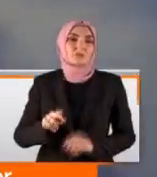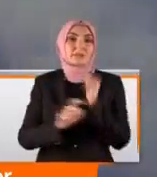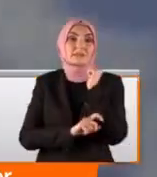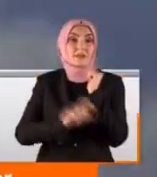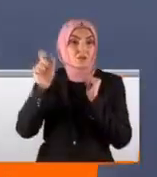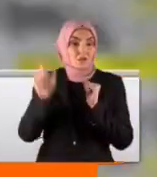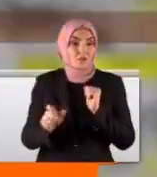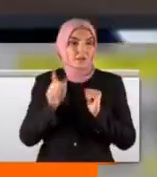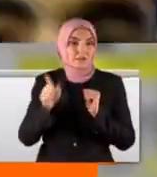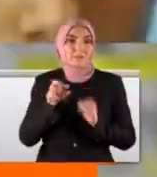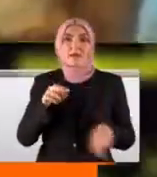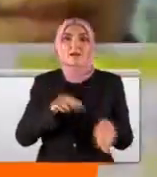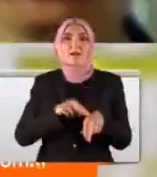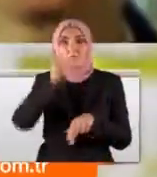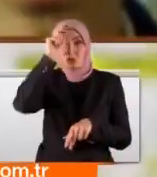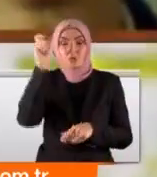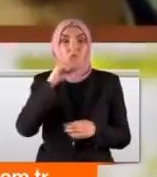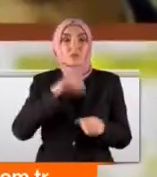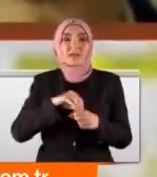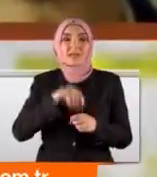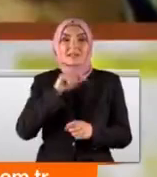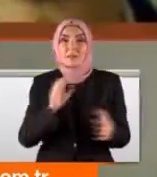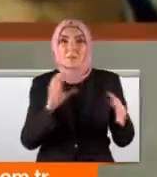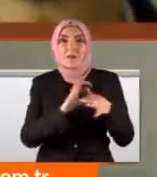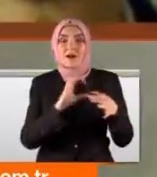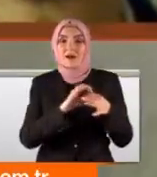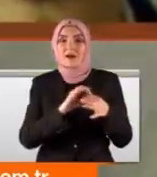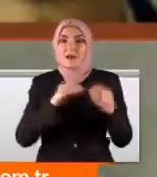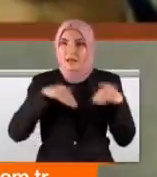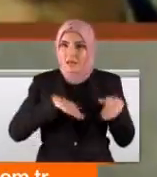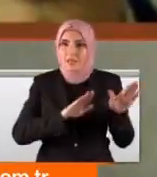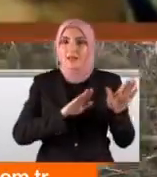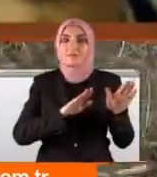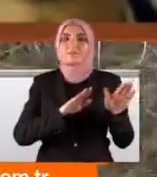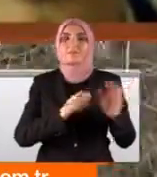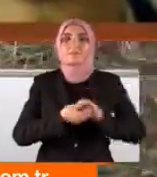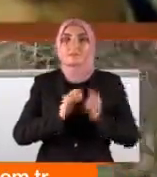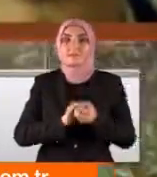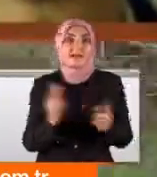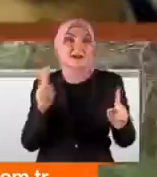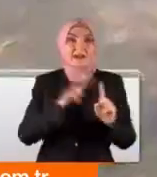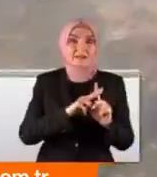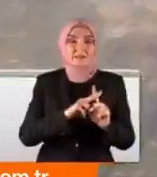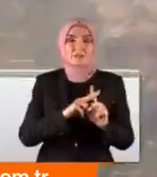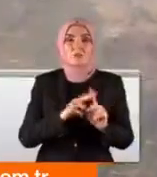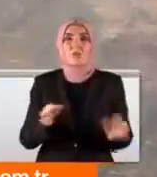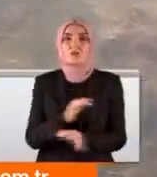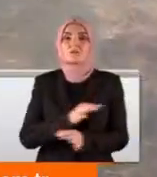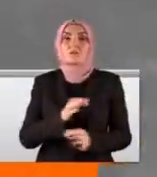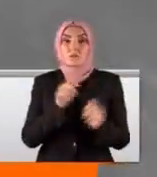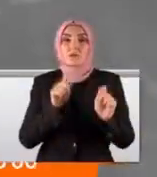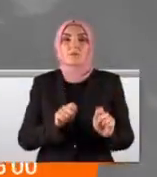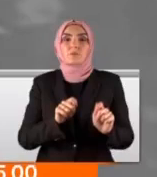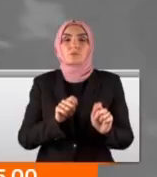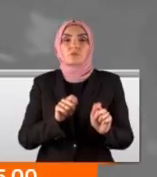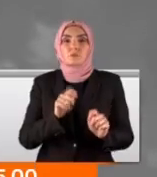Ateş'in PKK'nın yurt içindeki uzantılarının eylemlerini ve örgüte katılımları organize ettiği öğrenildi. Daha önce de örgütün